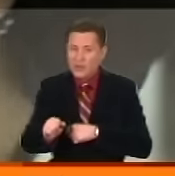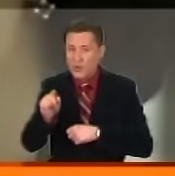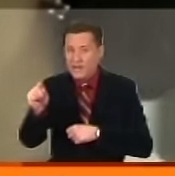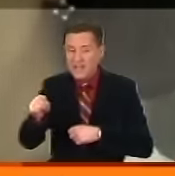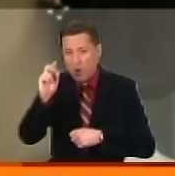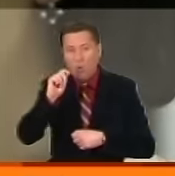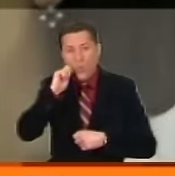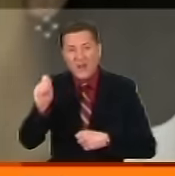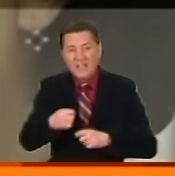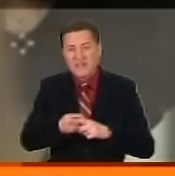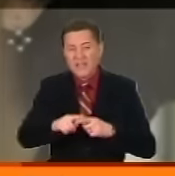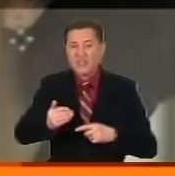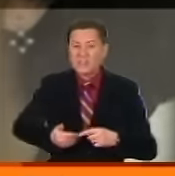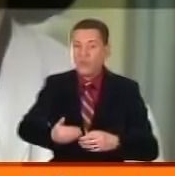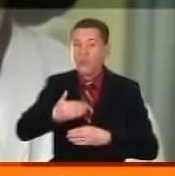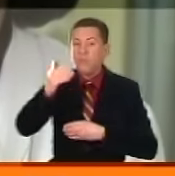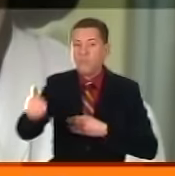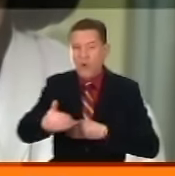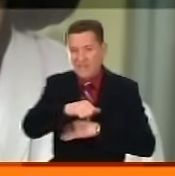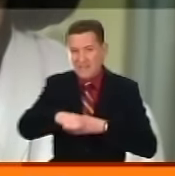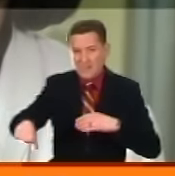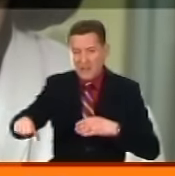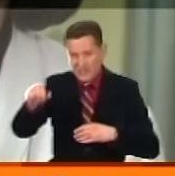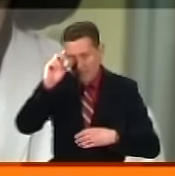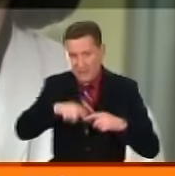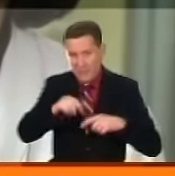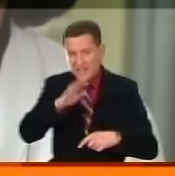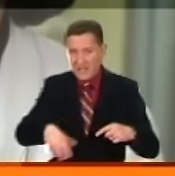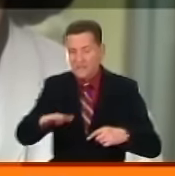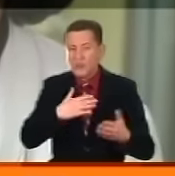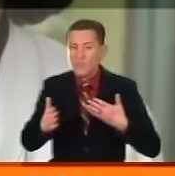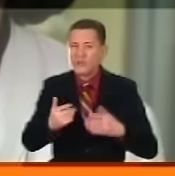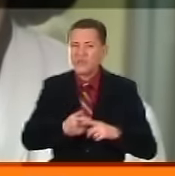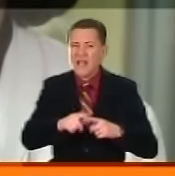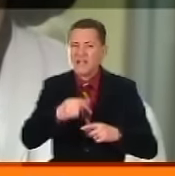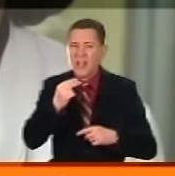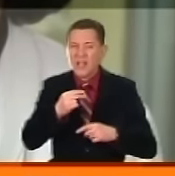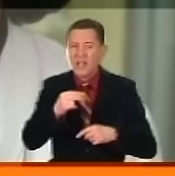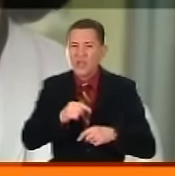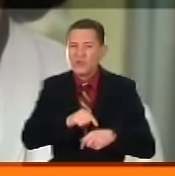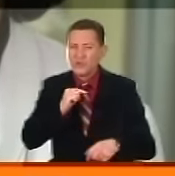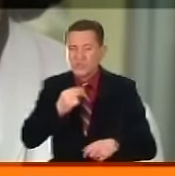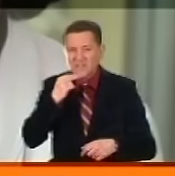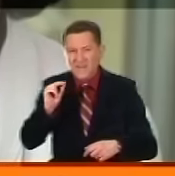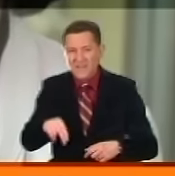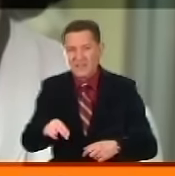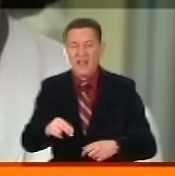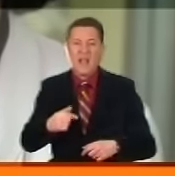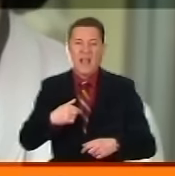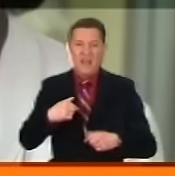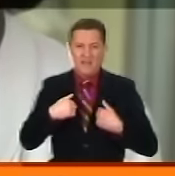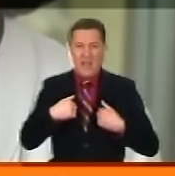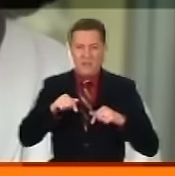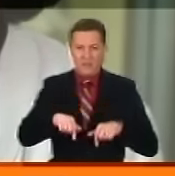живуть поза межами батьківщини. Може, це якесь паскудне чувство вини, що от нам тут добре, а там людям жутко